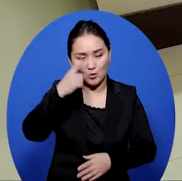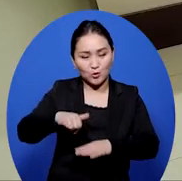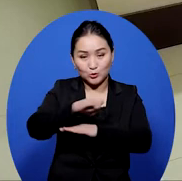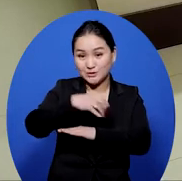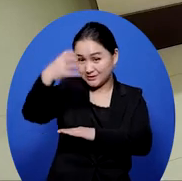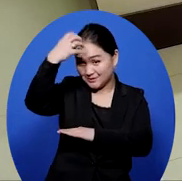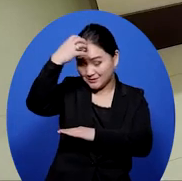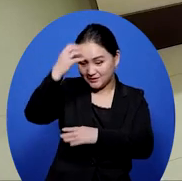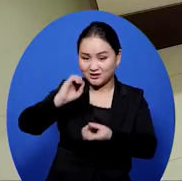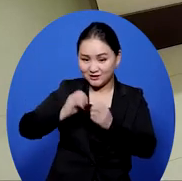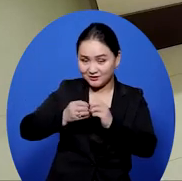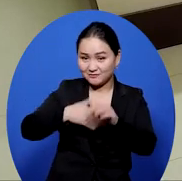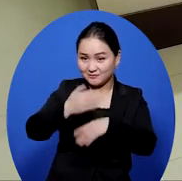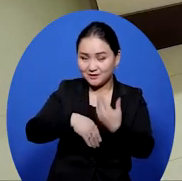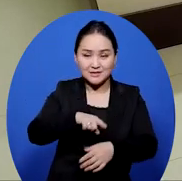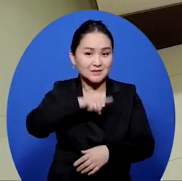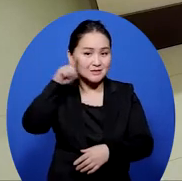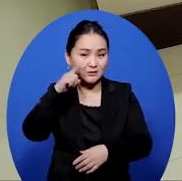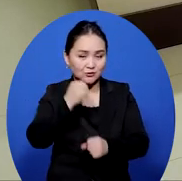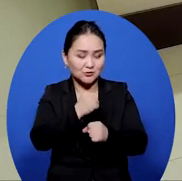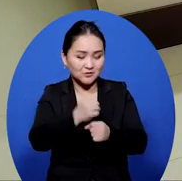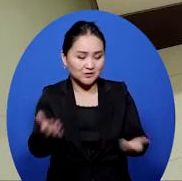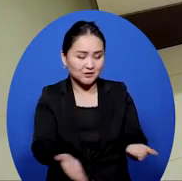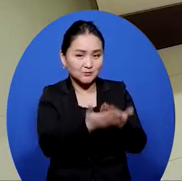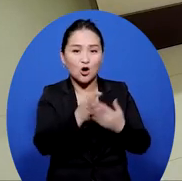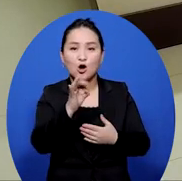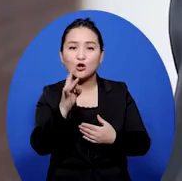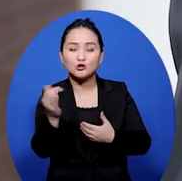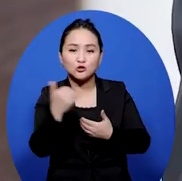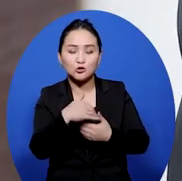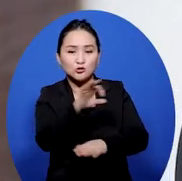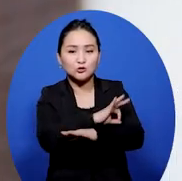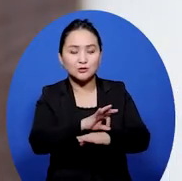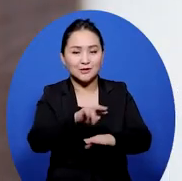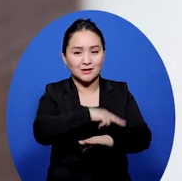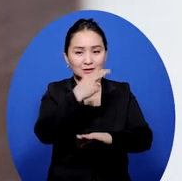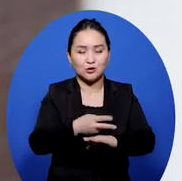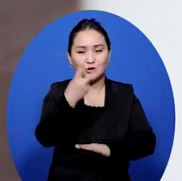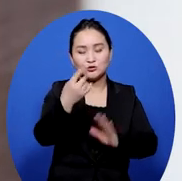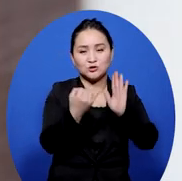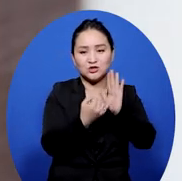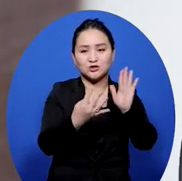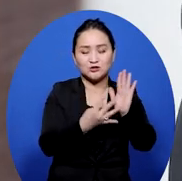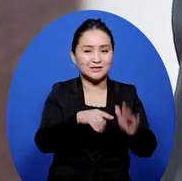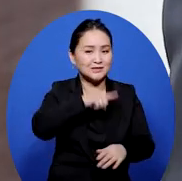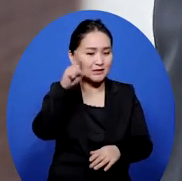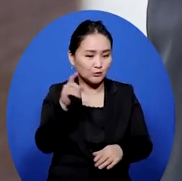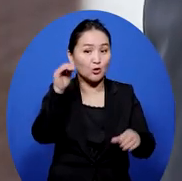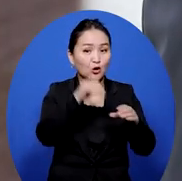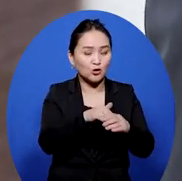Монгол Улсын засгийн газраас хэрэгжүүлж байгаа залуучуудын хөдөлмөр бэлтгэх оролцоо төсөлд Дархуул аймгаас 269 залуу